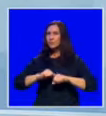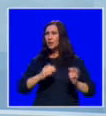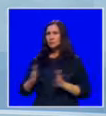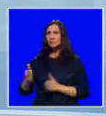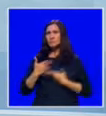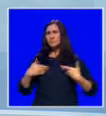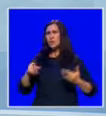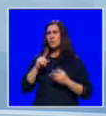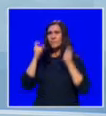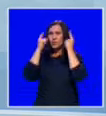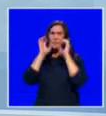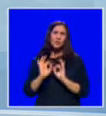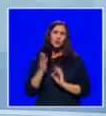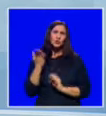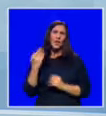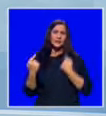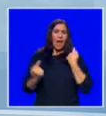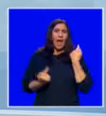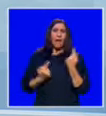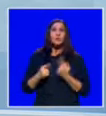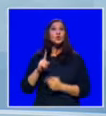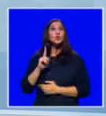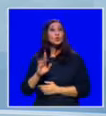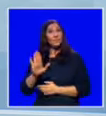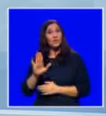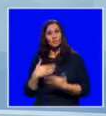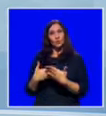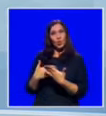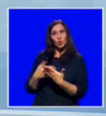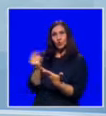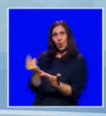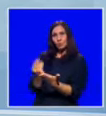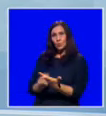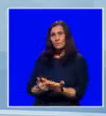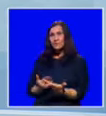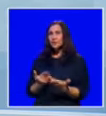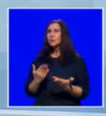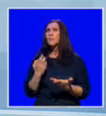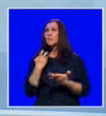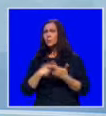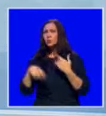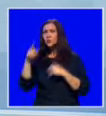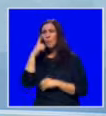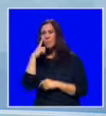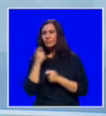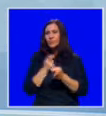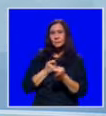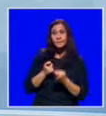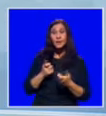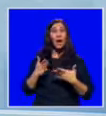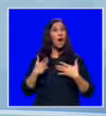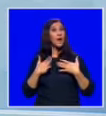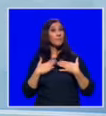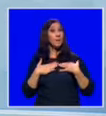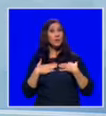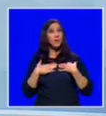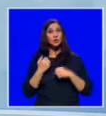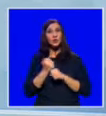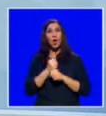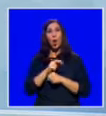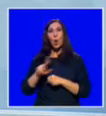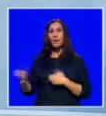Ние не проявяваме точно тези емоции, които вие току-що обрисувахте. Ние просто се опитваме да накараме нашите